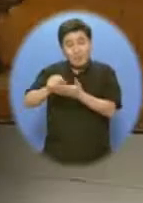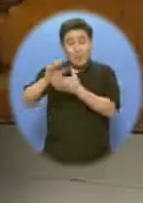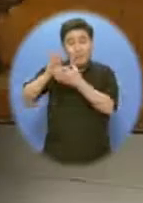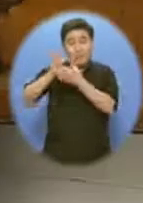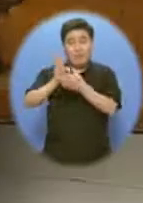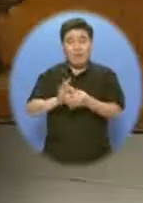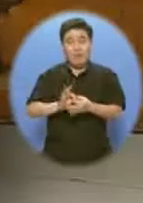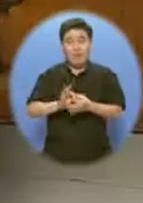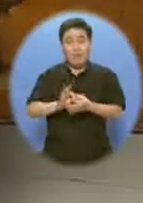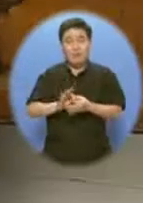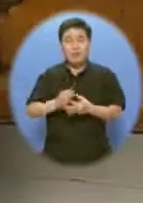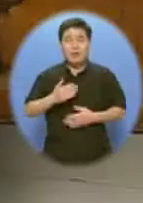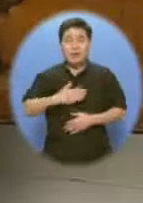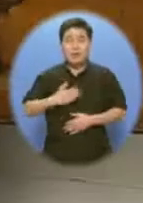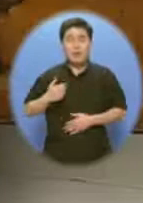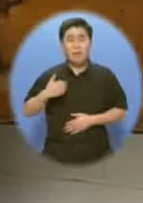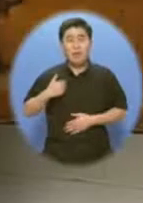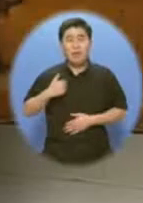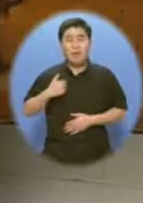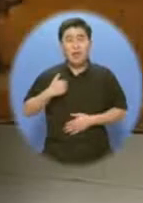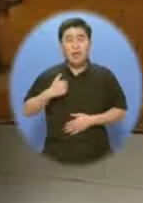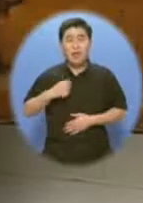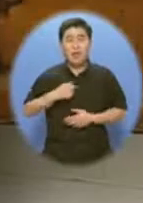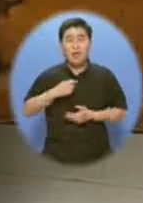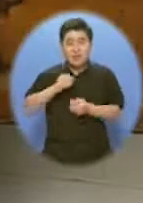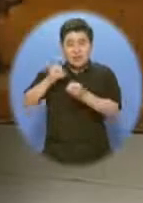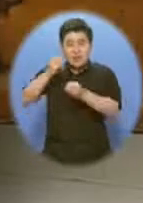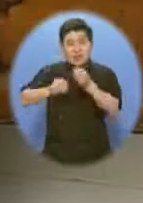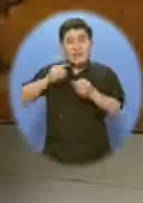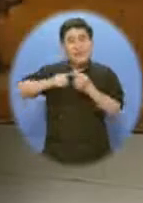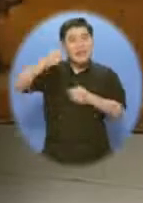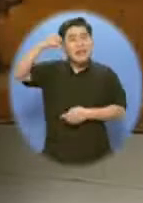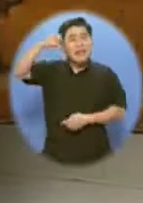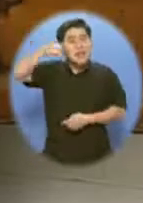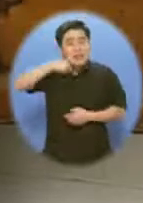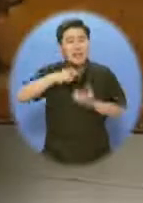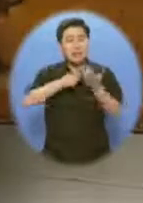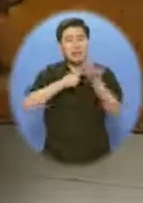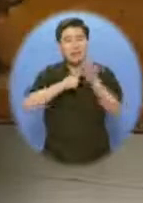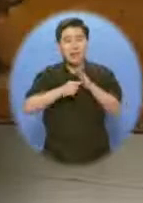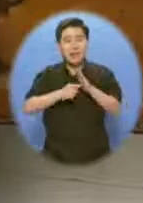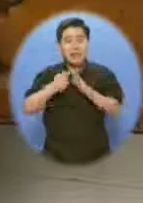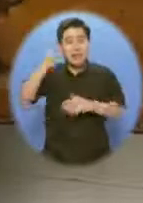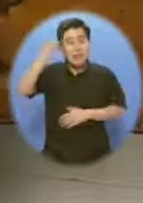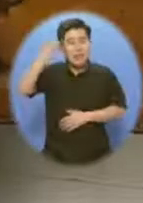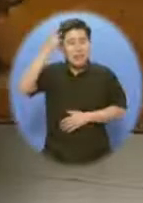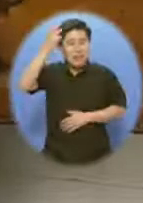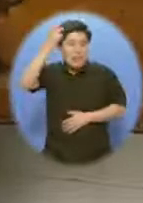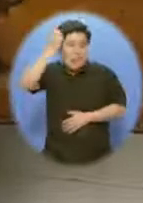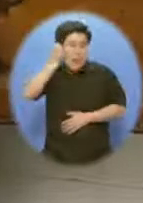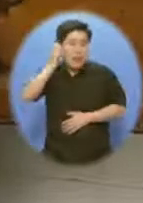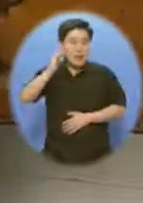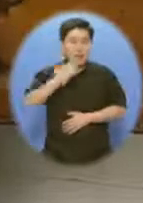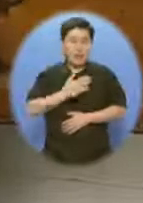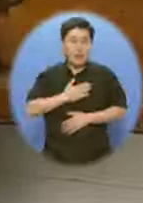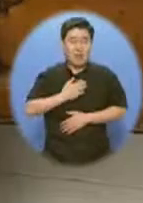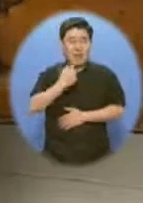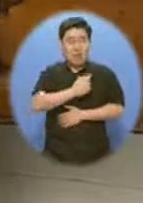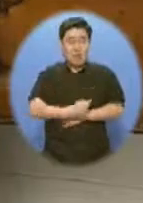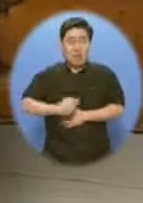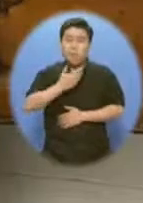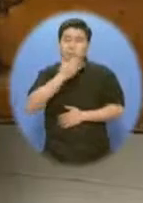쓰면서 저도 모르게 그 리듬이라는 그 표현이 머릿속에 강인이 되고 제 몸에